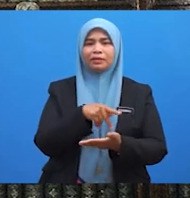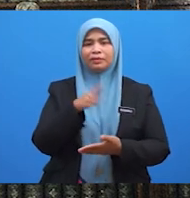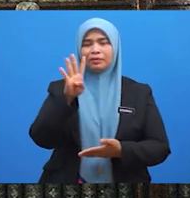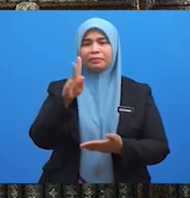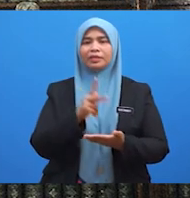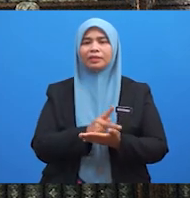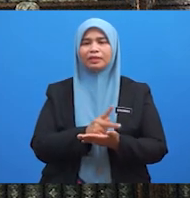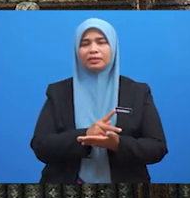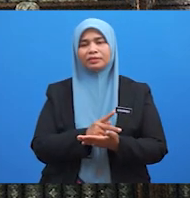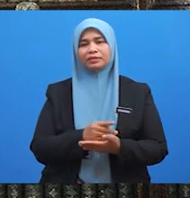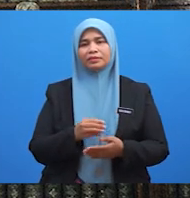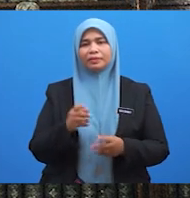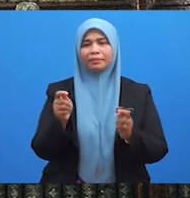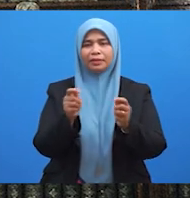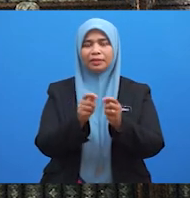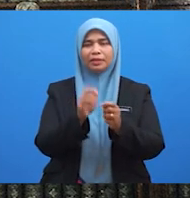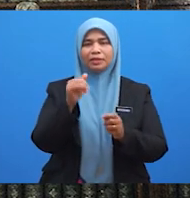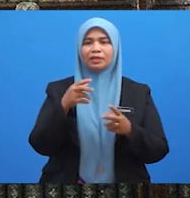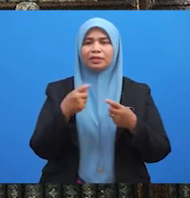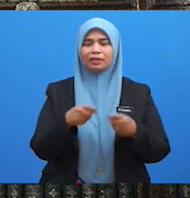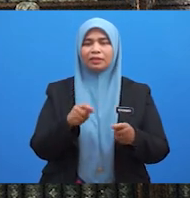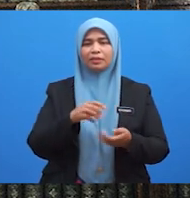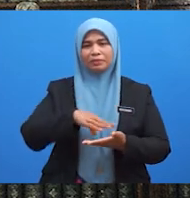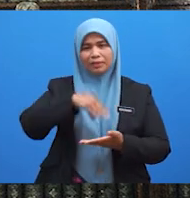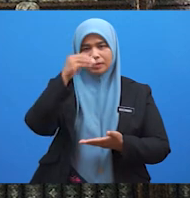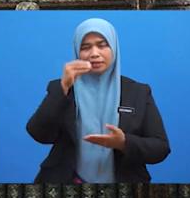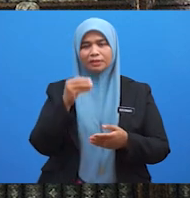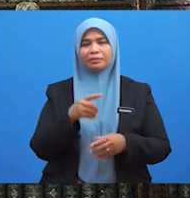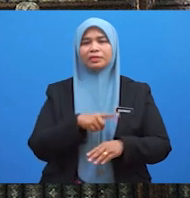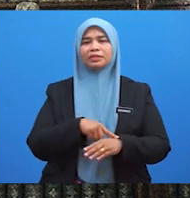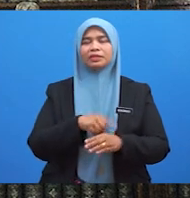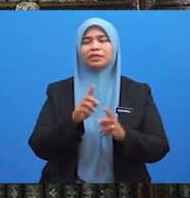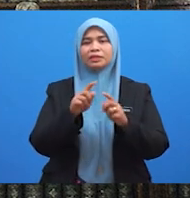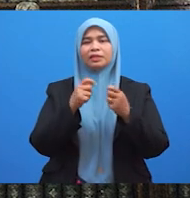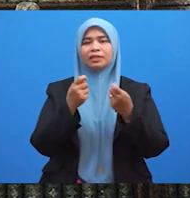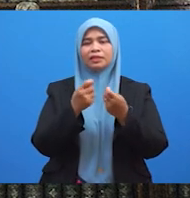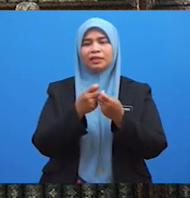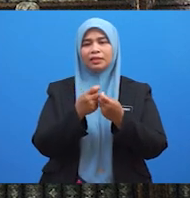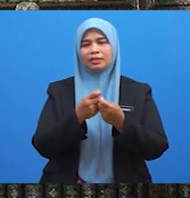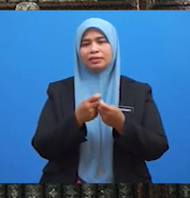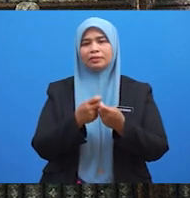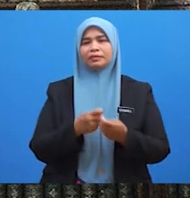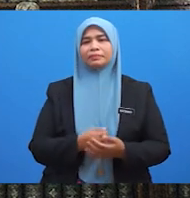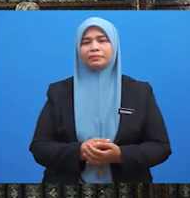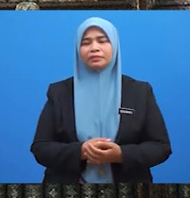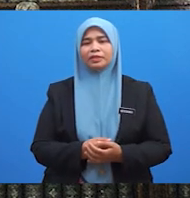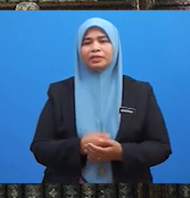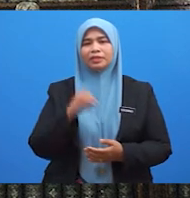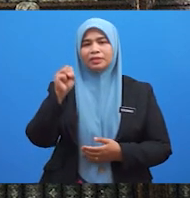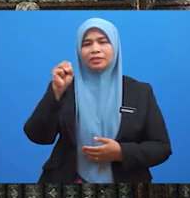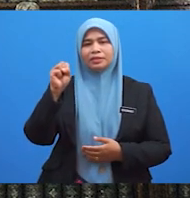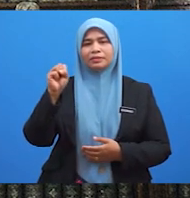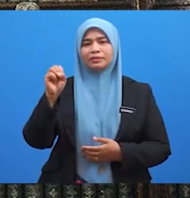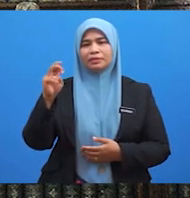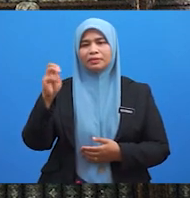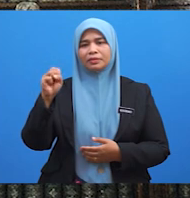kerat seperti yang telah dipelajari semasa pelajar-pelajar berada di semester